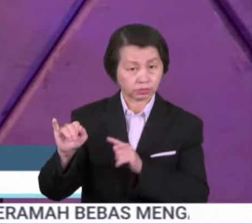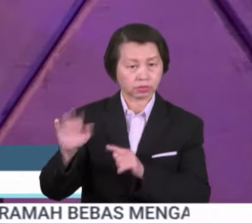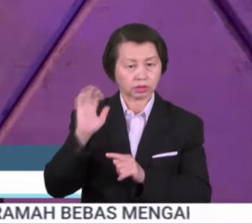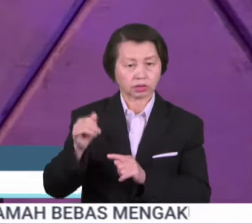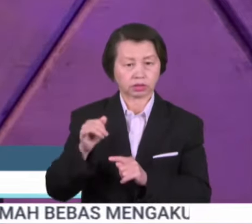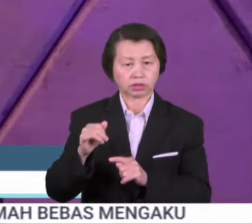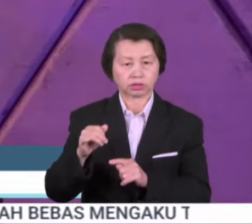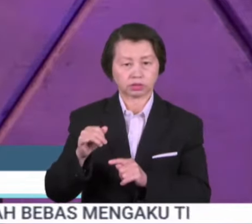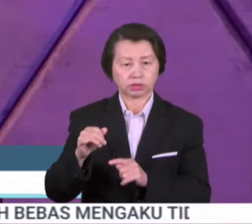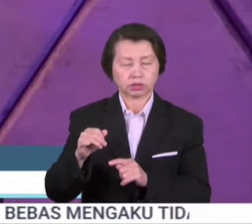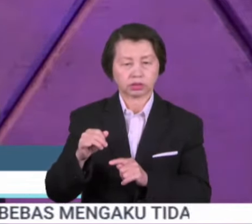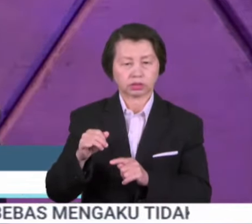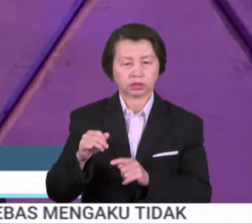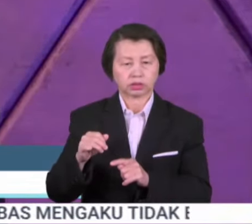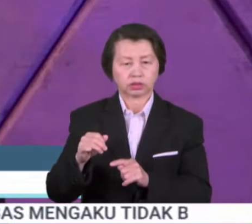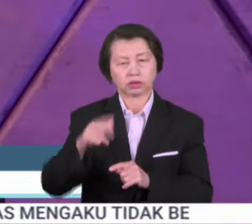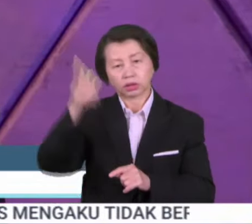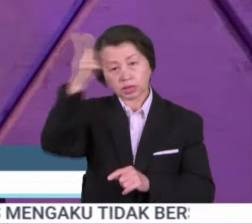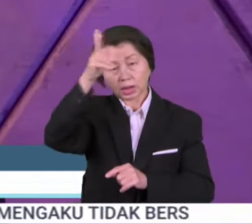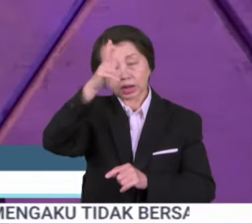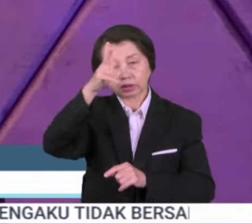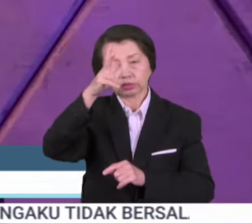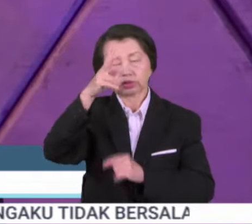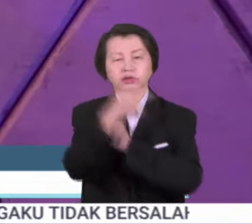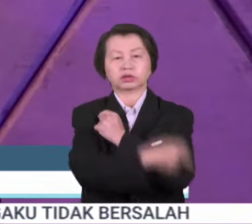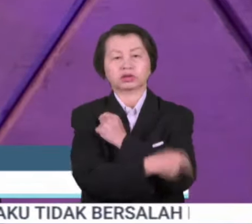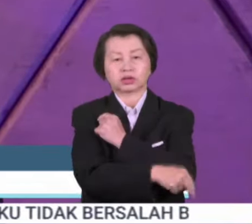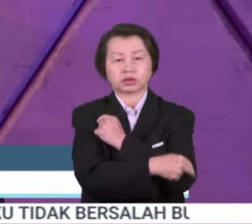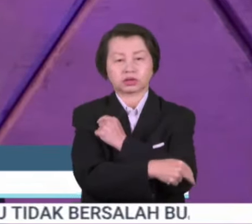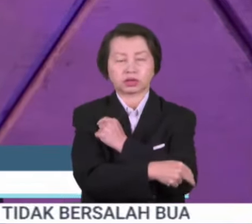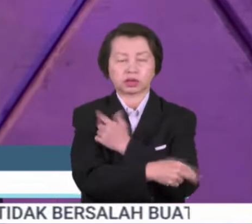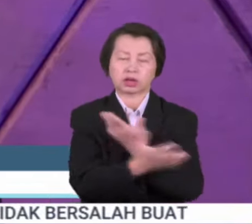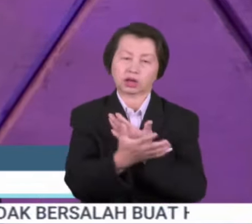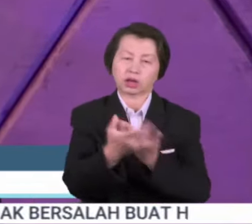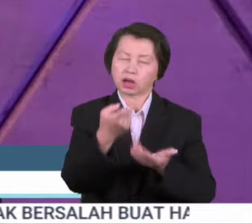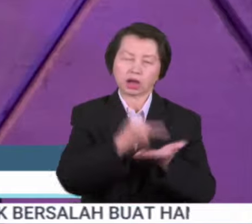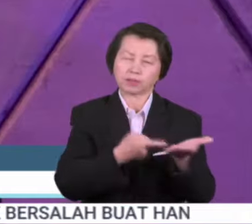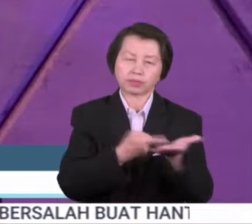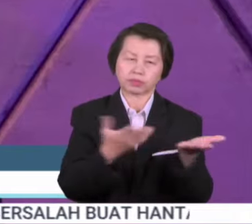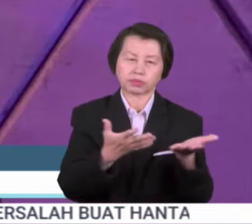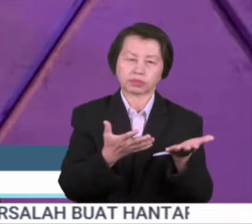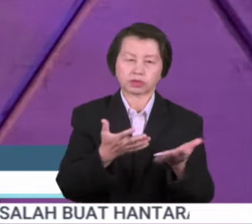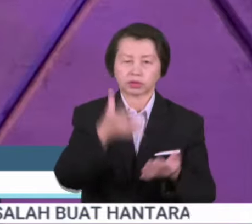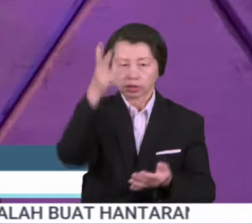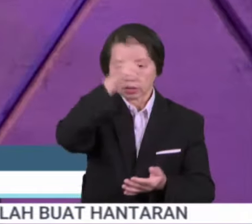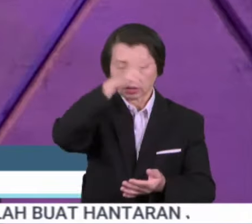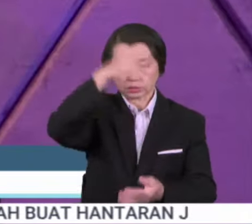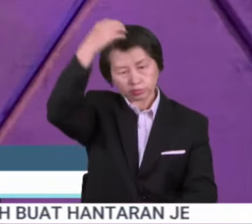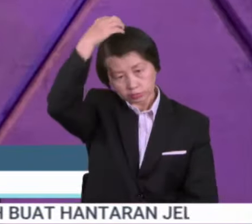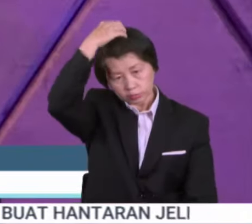dikatakan kategori jalan kerajaan negeri. Jadi apa-apa pun kerajaan negeri Selangor